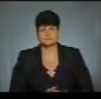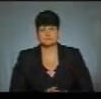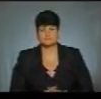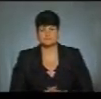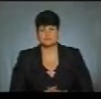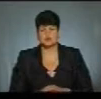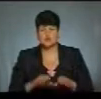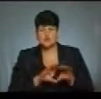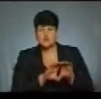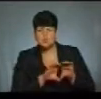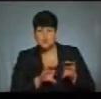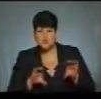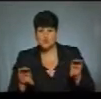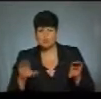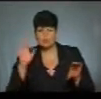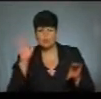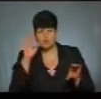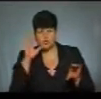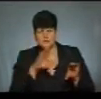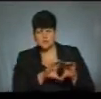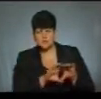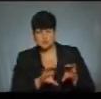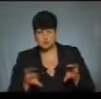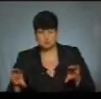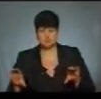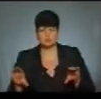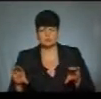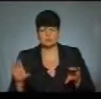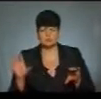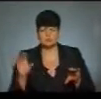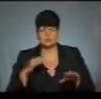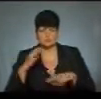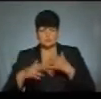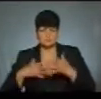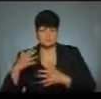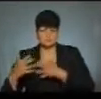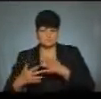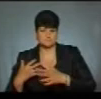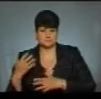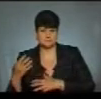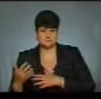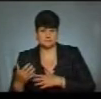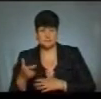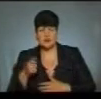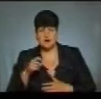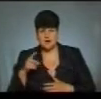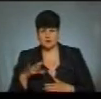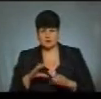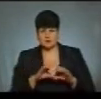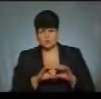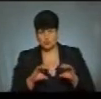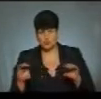її труби, всі, водяна труба, то все воно аж бурлило. Аж на газову трубу